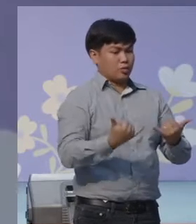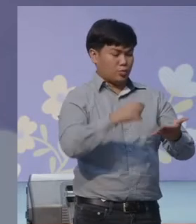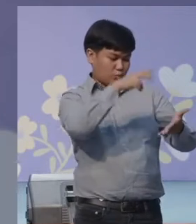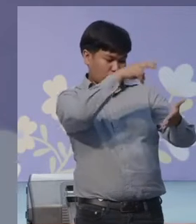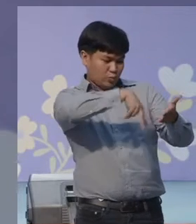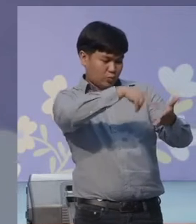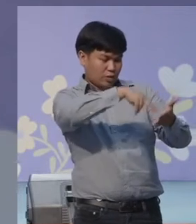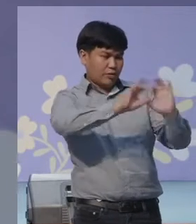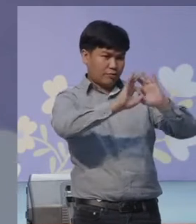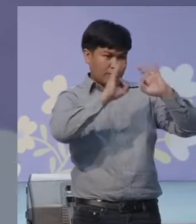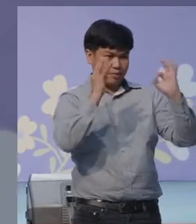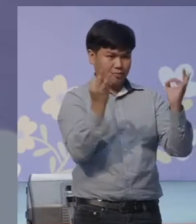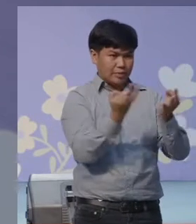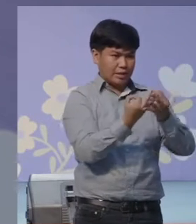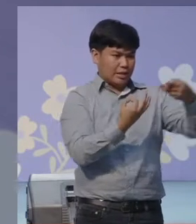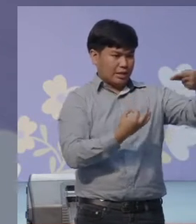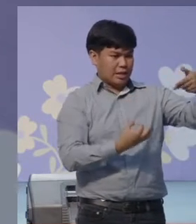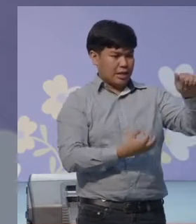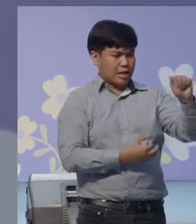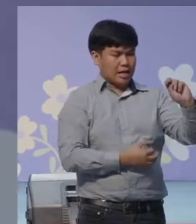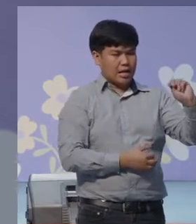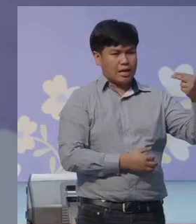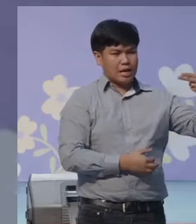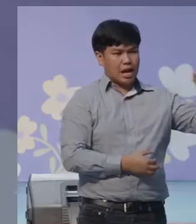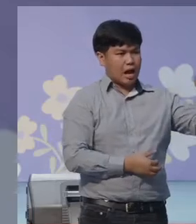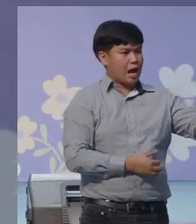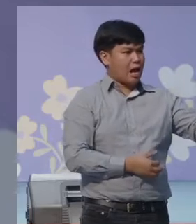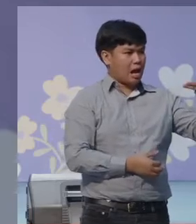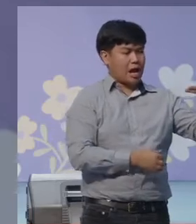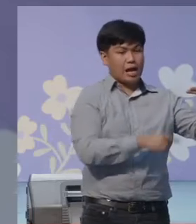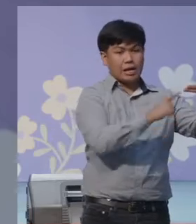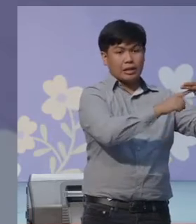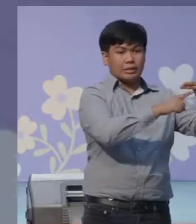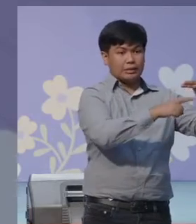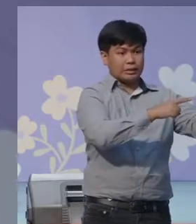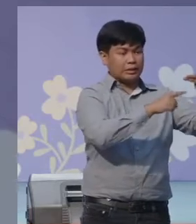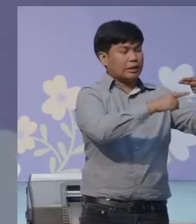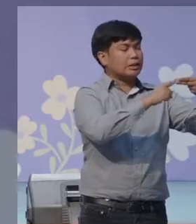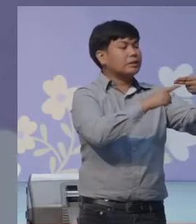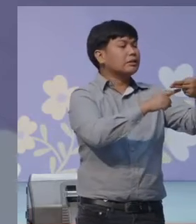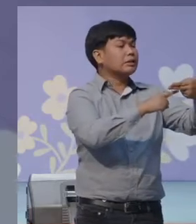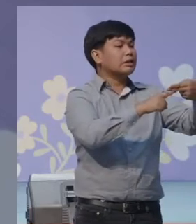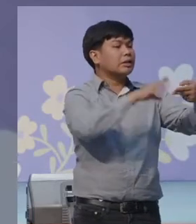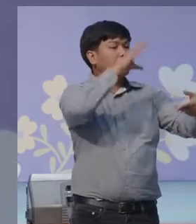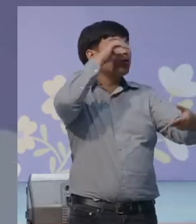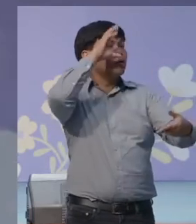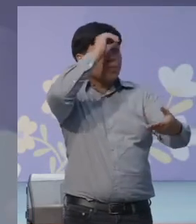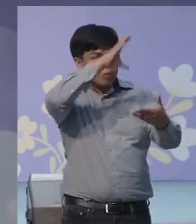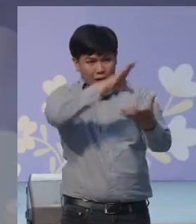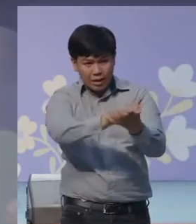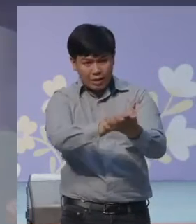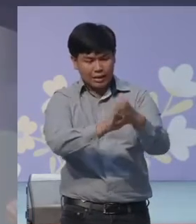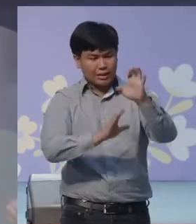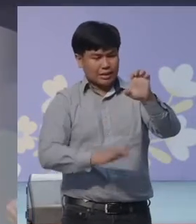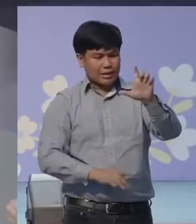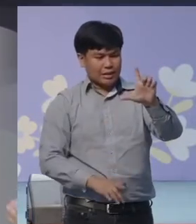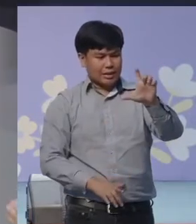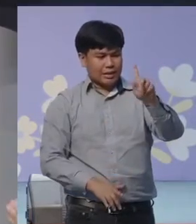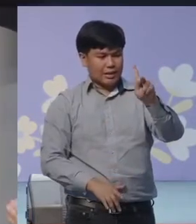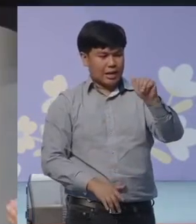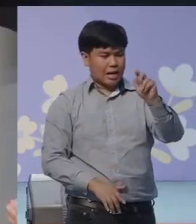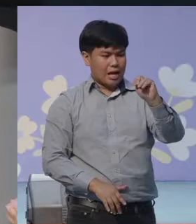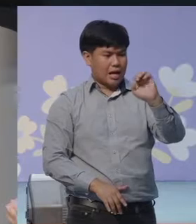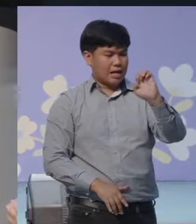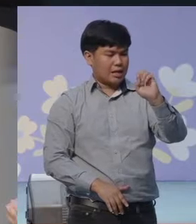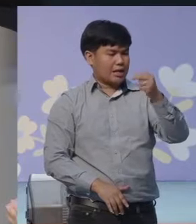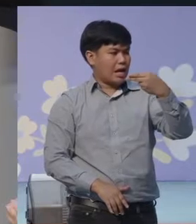ang pamilya ni Hana. Si Hana ay asawa ni Elkana. Si Elkana, sino si Elkana? Saan